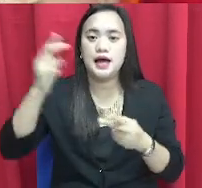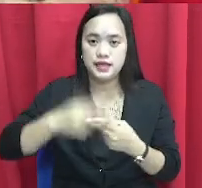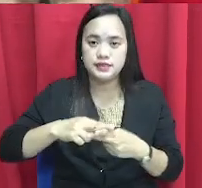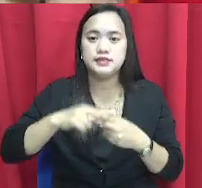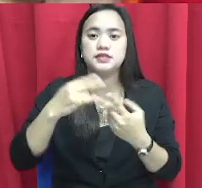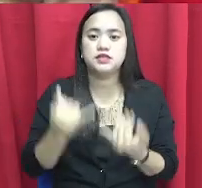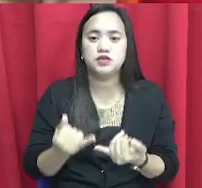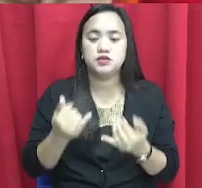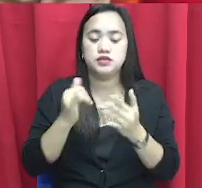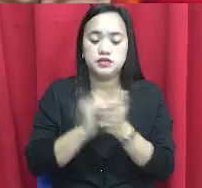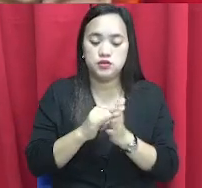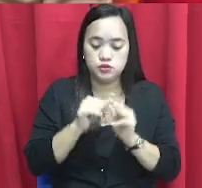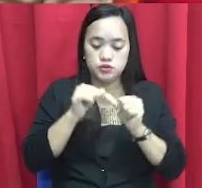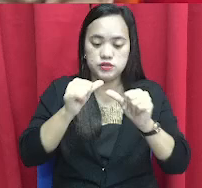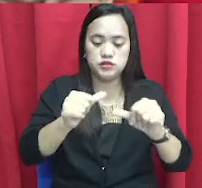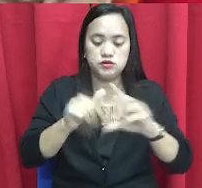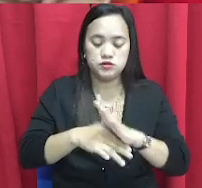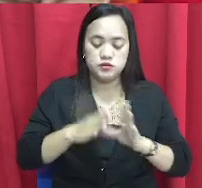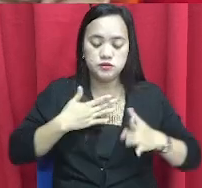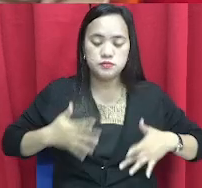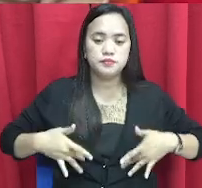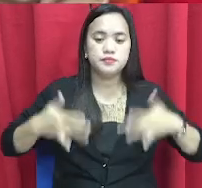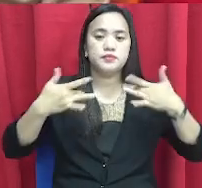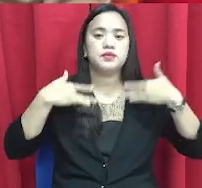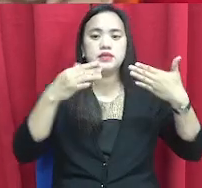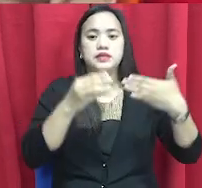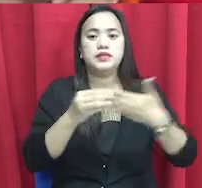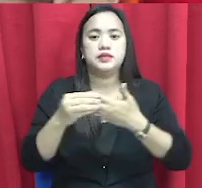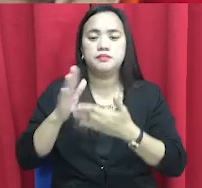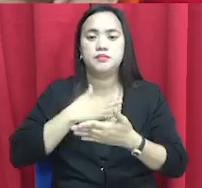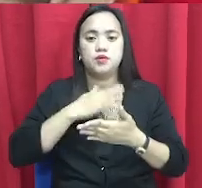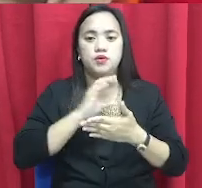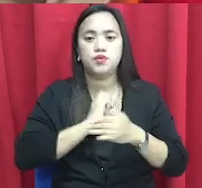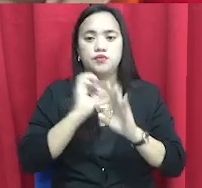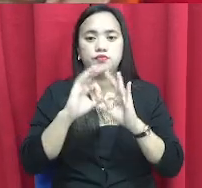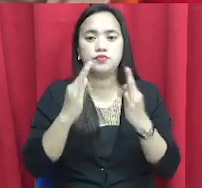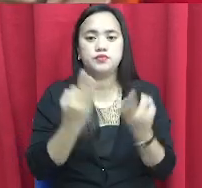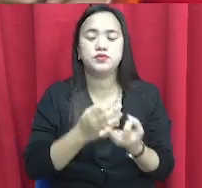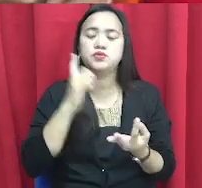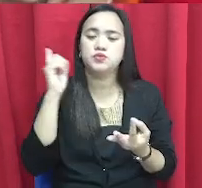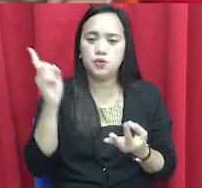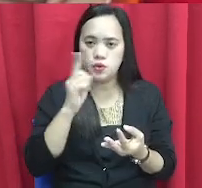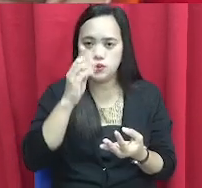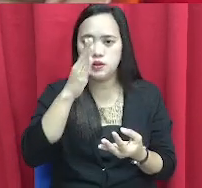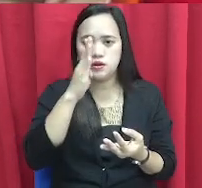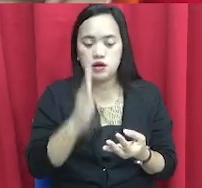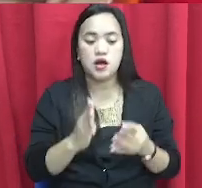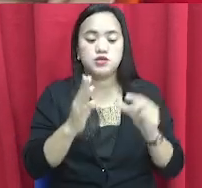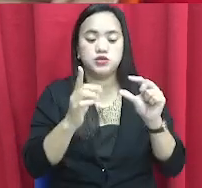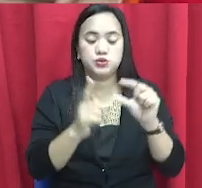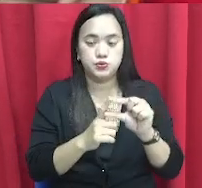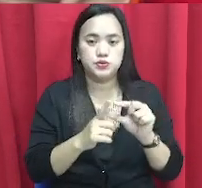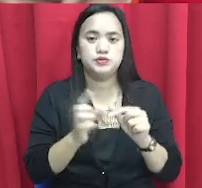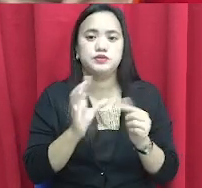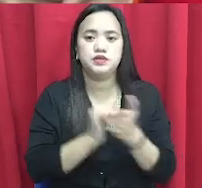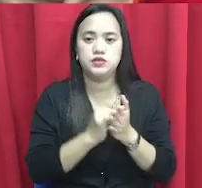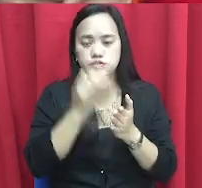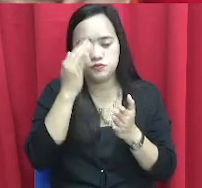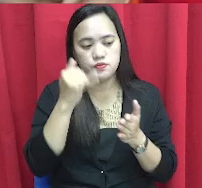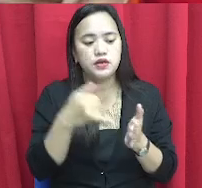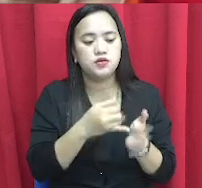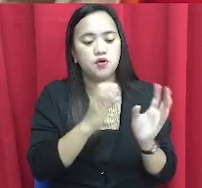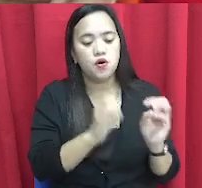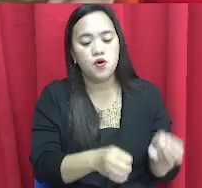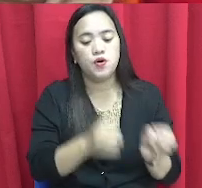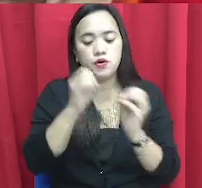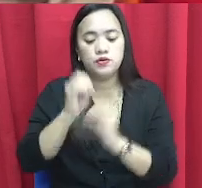pagpapatuloy ko sa aking paglili sa aking family ay walang iba gunti yung salita ng Diyos Amen Kaya nga in order